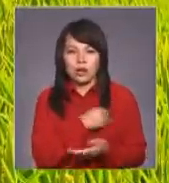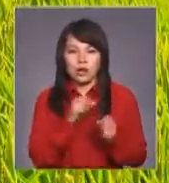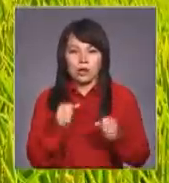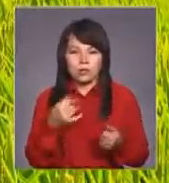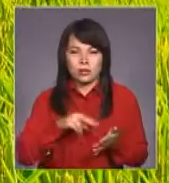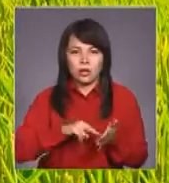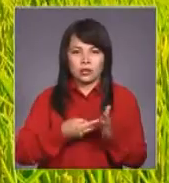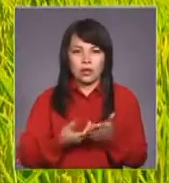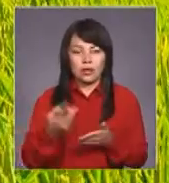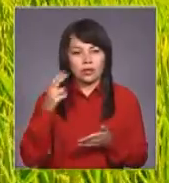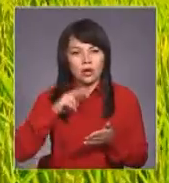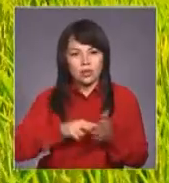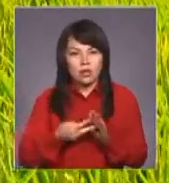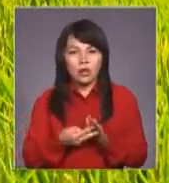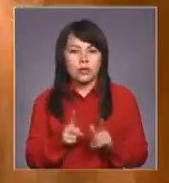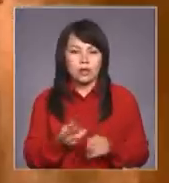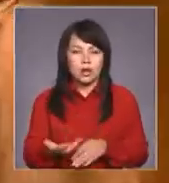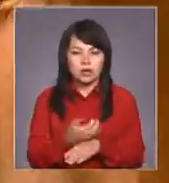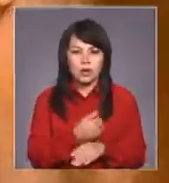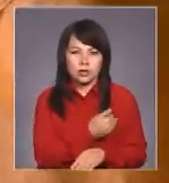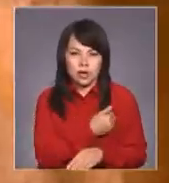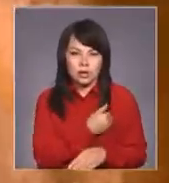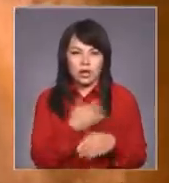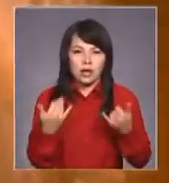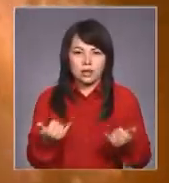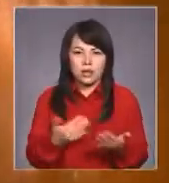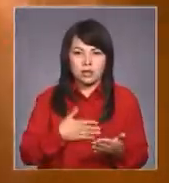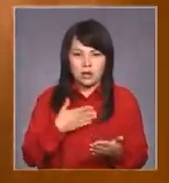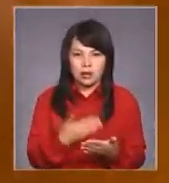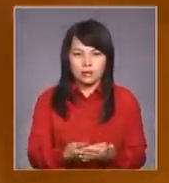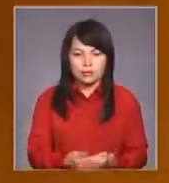межеге қол жеткіземіз ба деп тұрық.